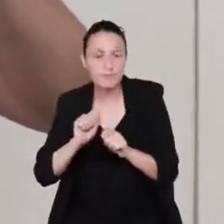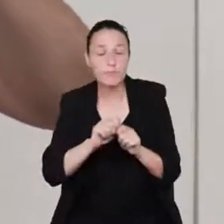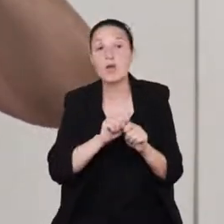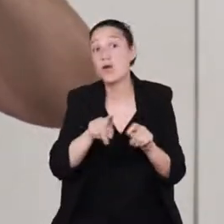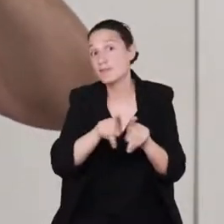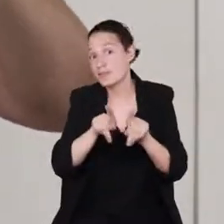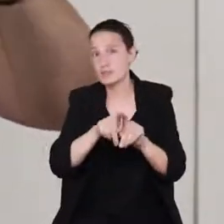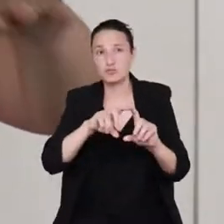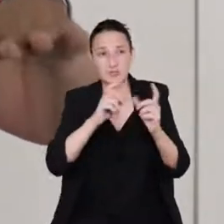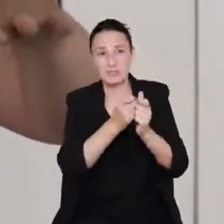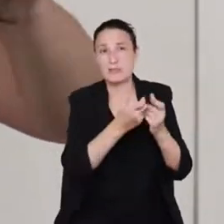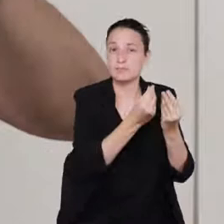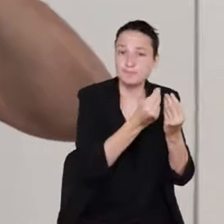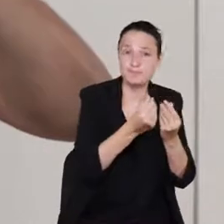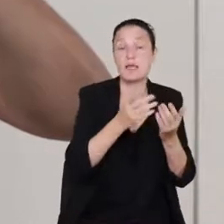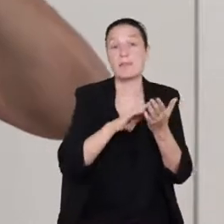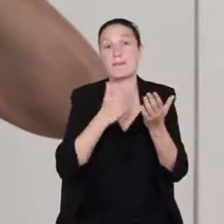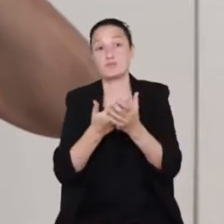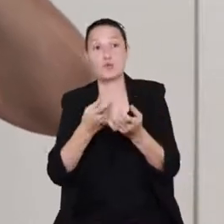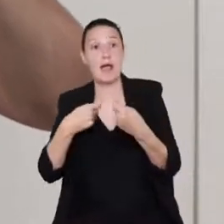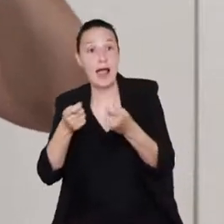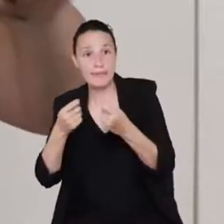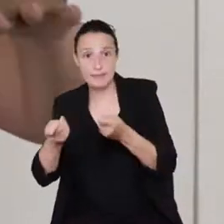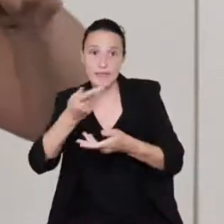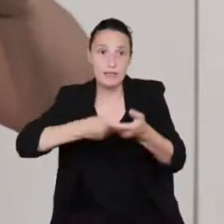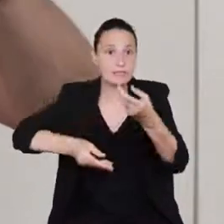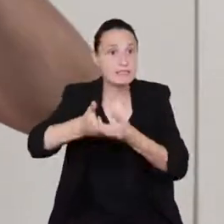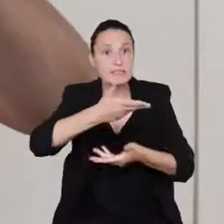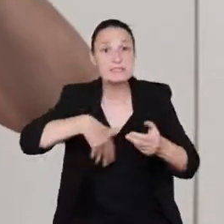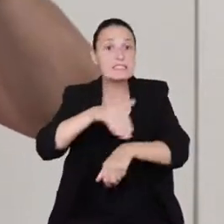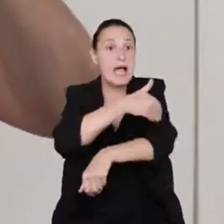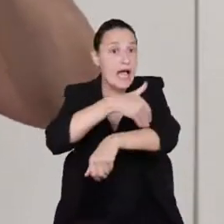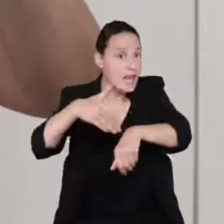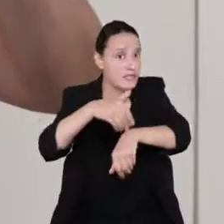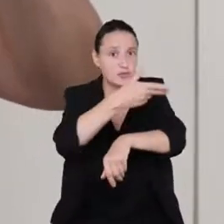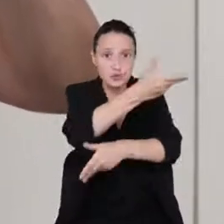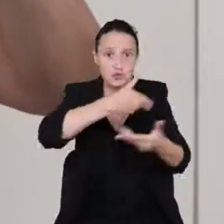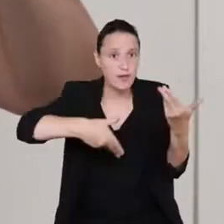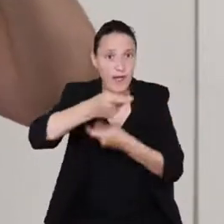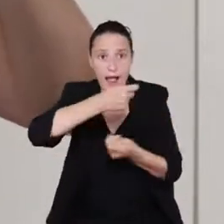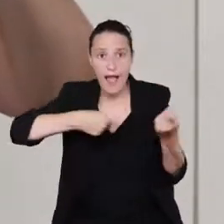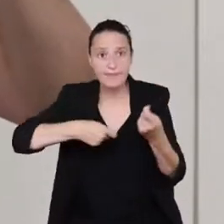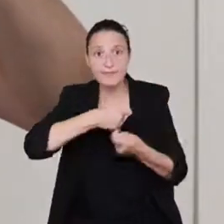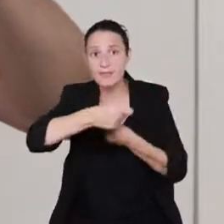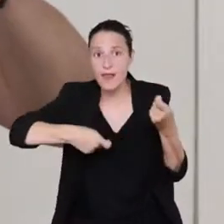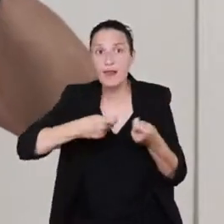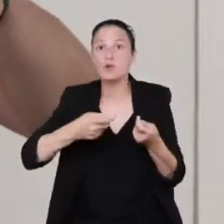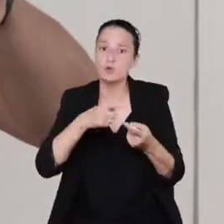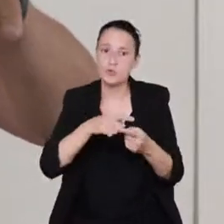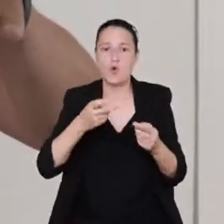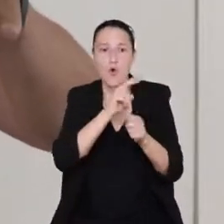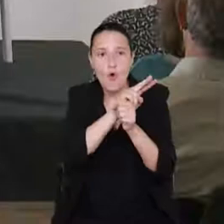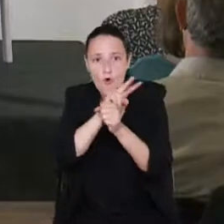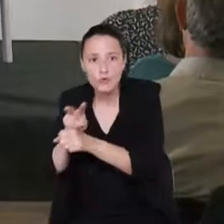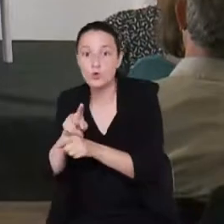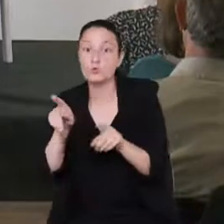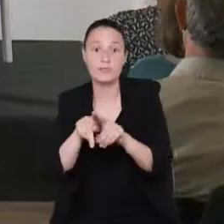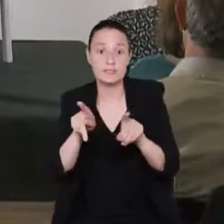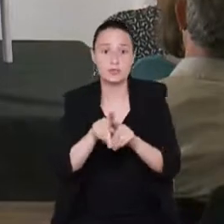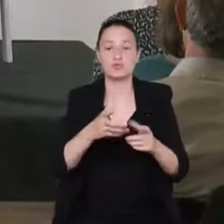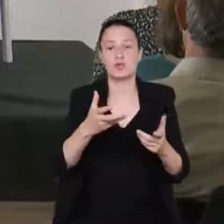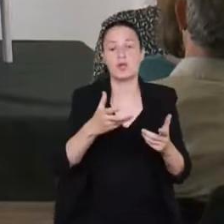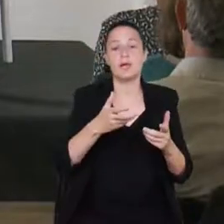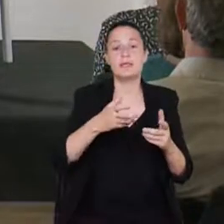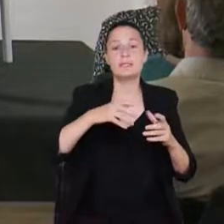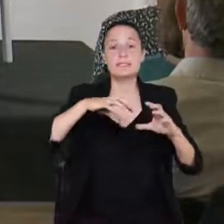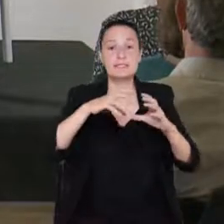kontrolujące kapitał, kontrolujące handel zagraniczny, wielkie procesy inwestycyjne, potem także szeroki sektor spółdzielczy,